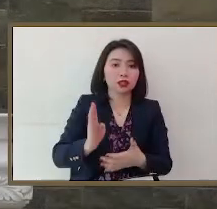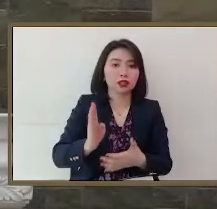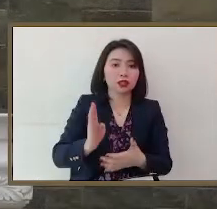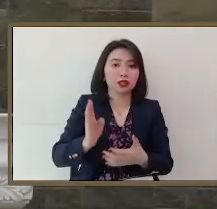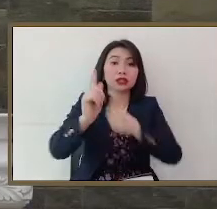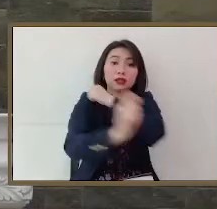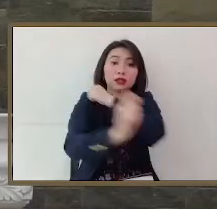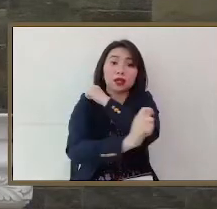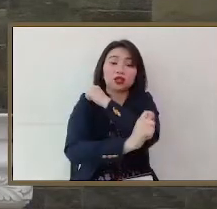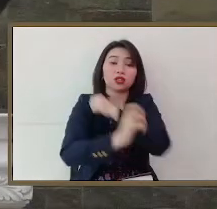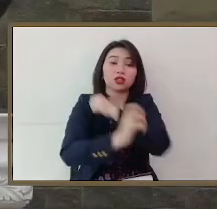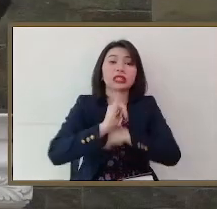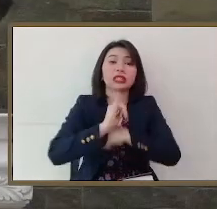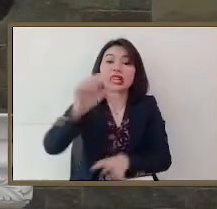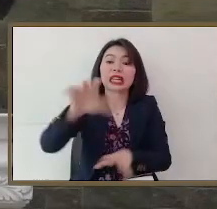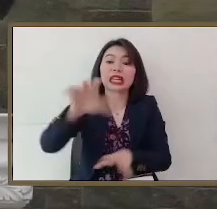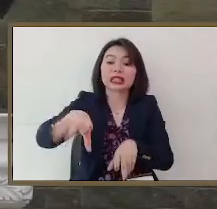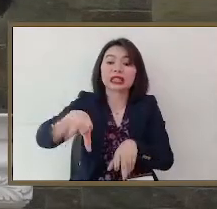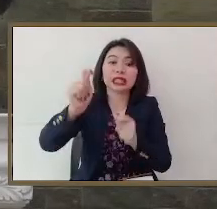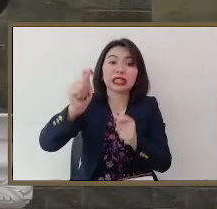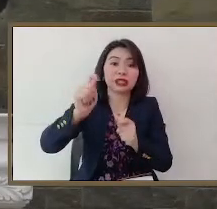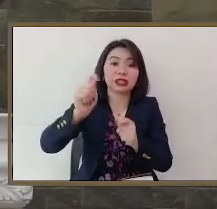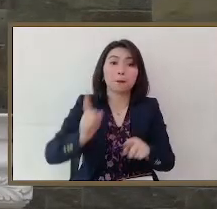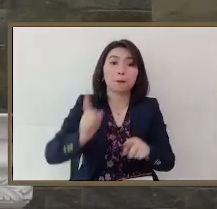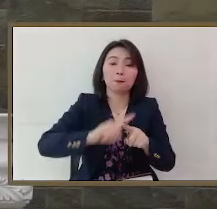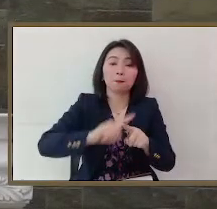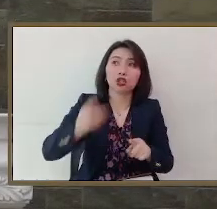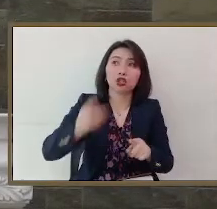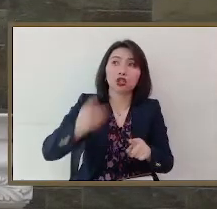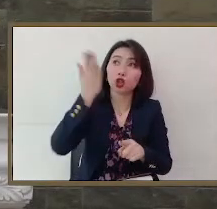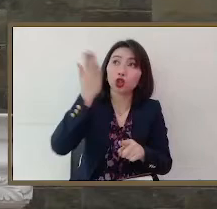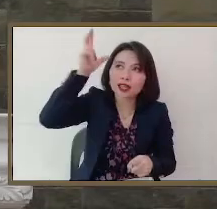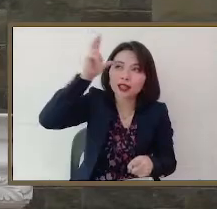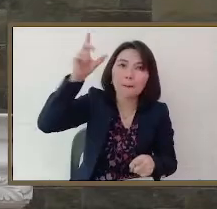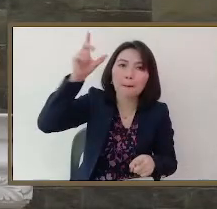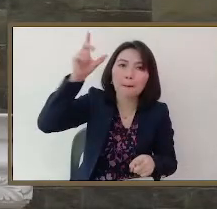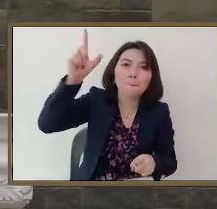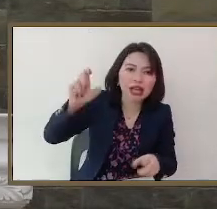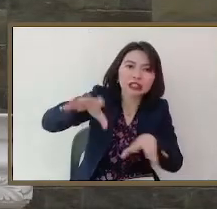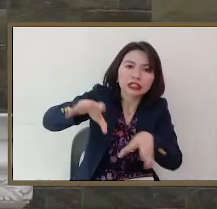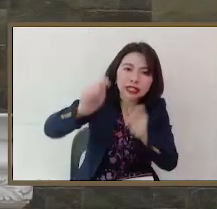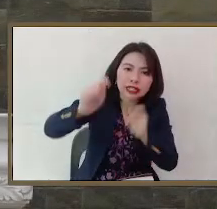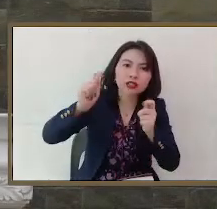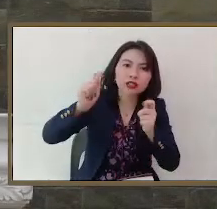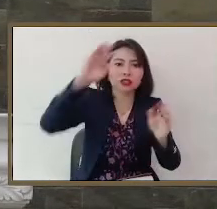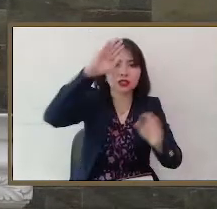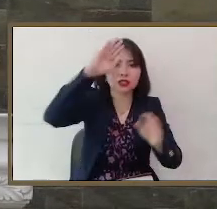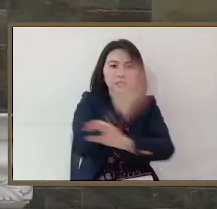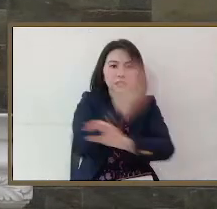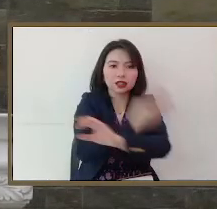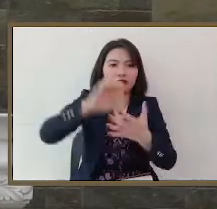You should trust the Son of God. And you do not test the Son of God.